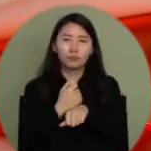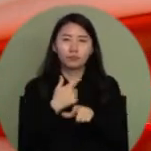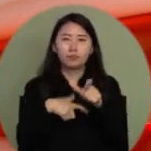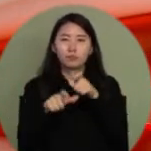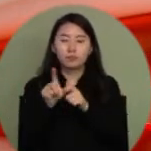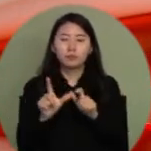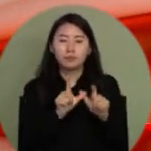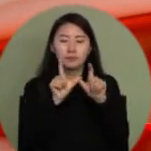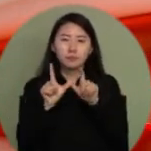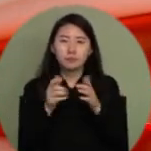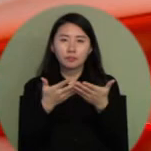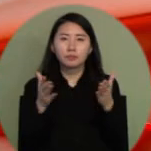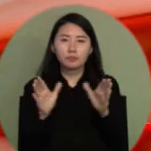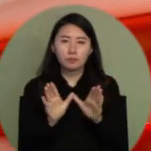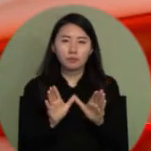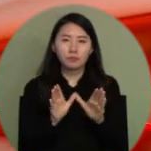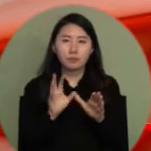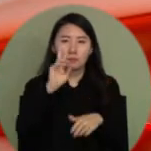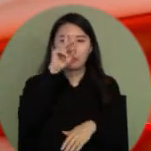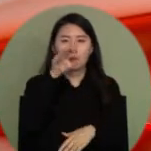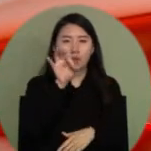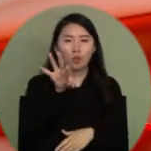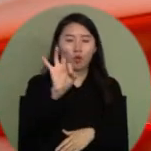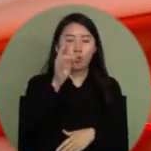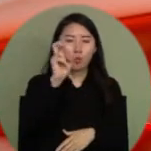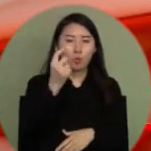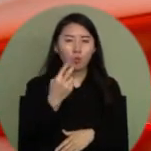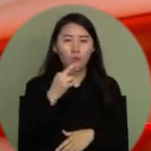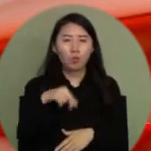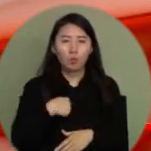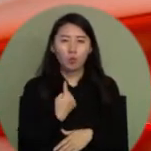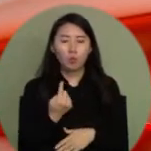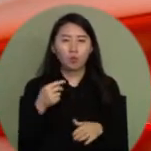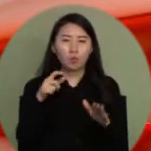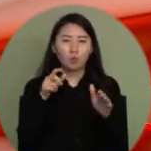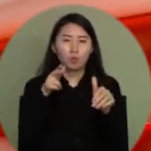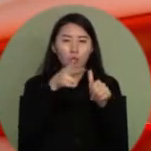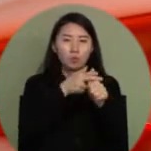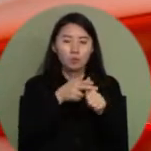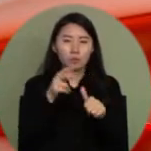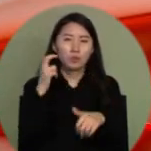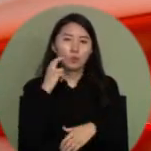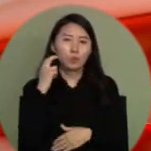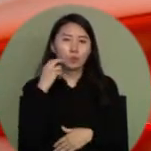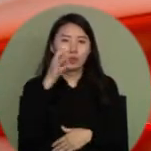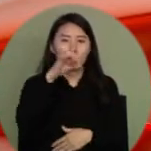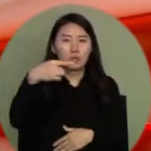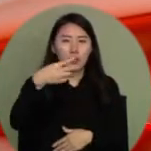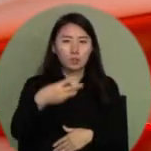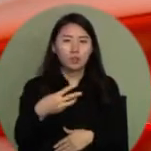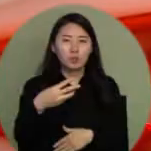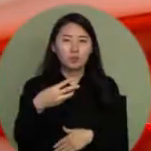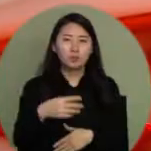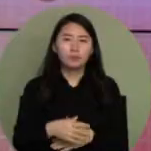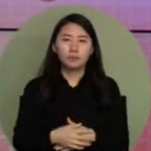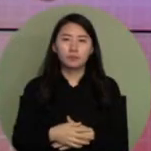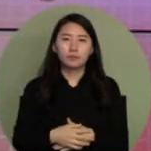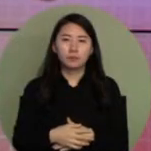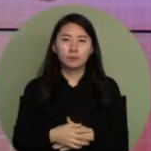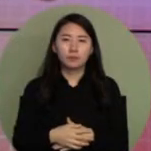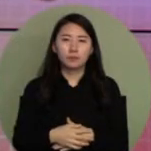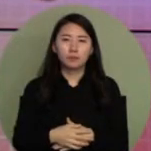더불어 민주당에서는 박용모 예비후보가 홀로 나섰습니다 형제 당내 송파구 을 지역위원장 입니다